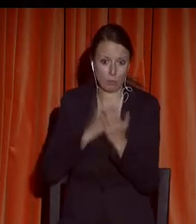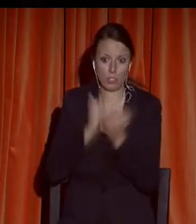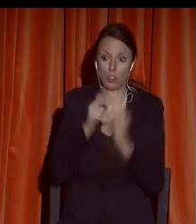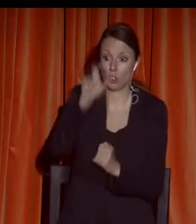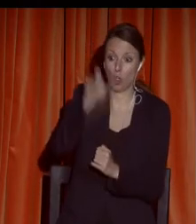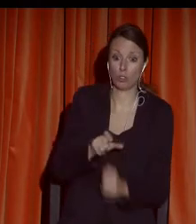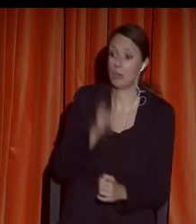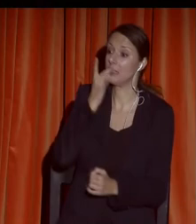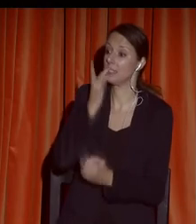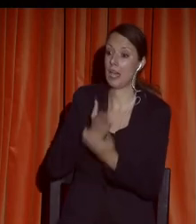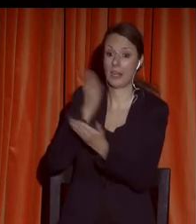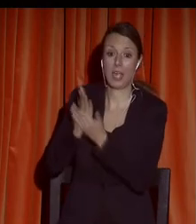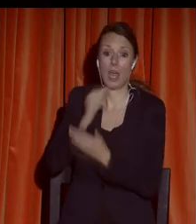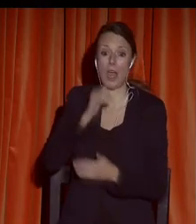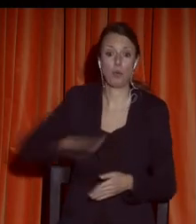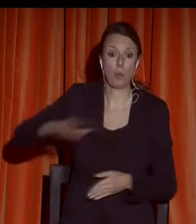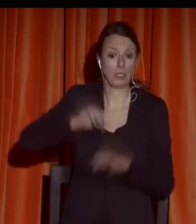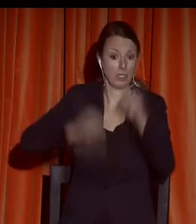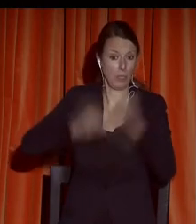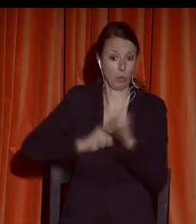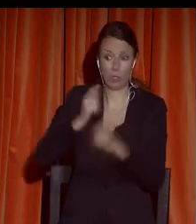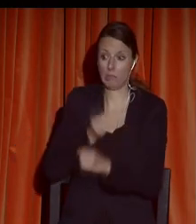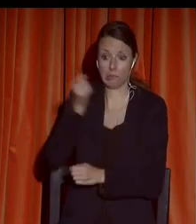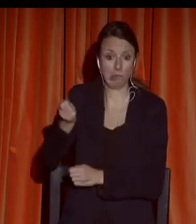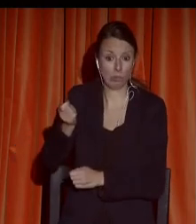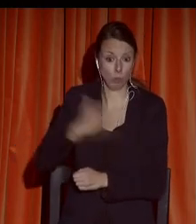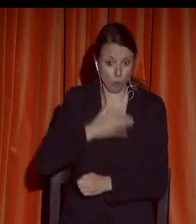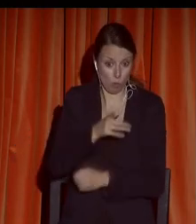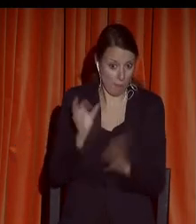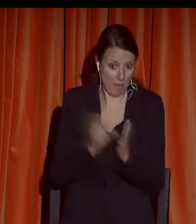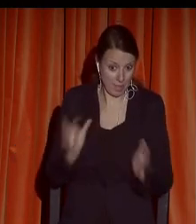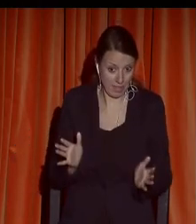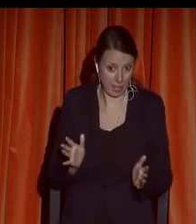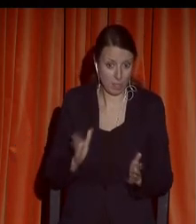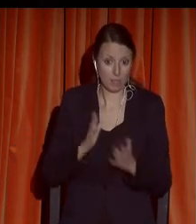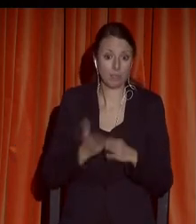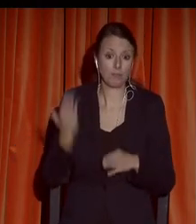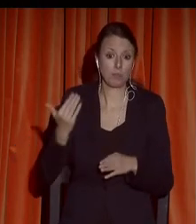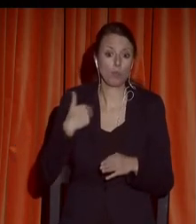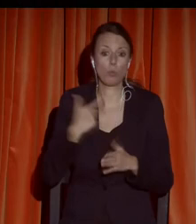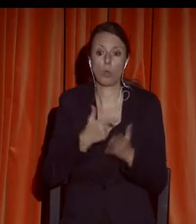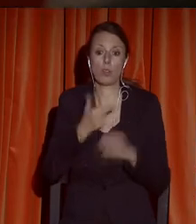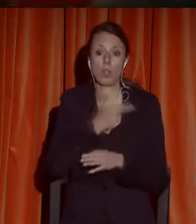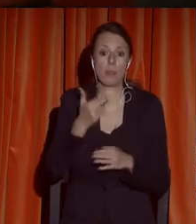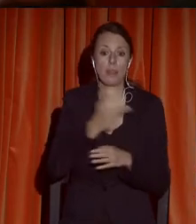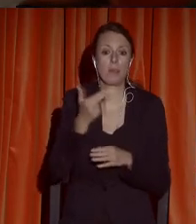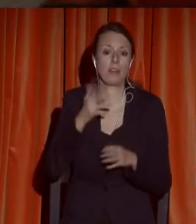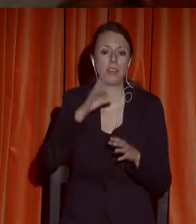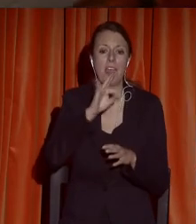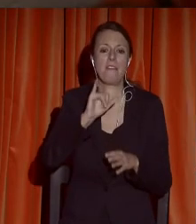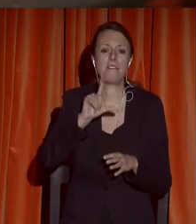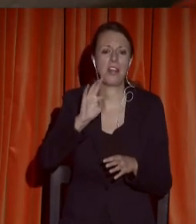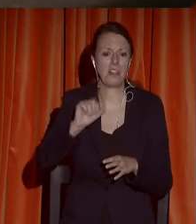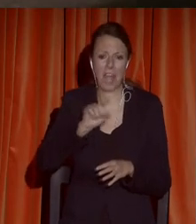Europejskiego Trybunału. Kiedyś braliśmy udział w reformie dotyczącej właśnie filtrażu, tak zwanego filtrażu. Był to